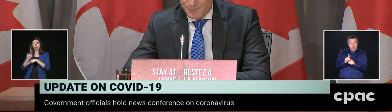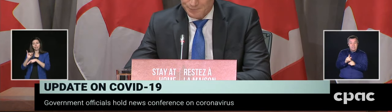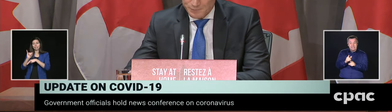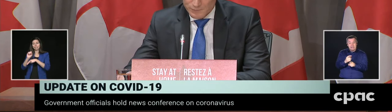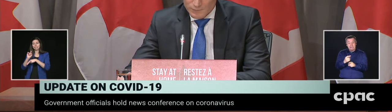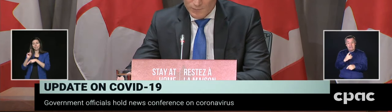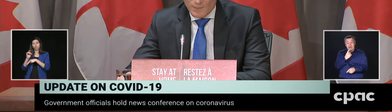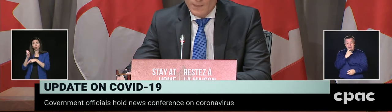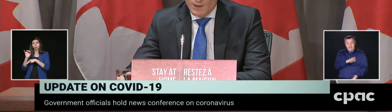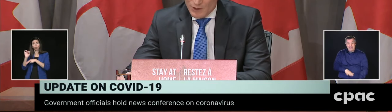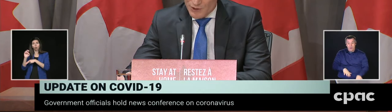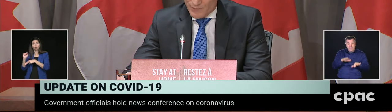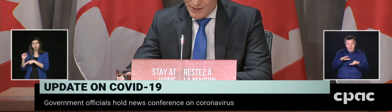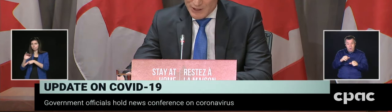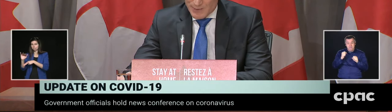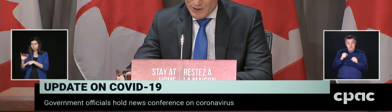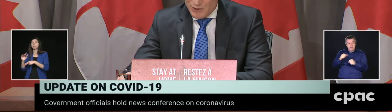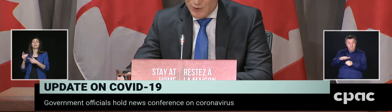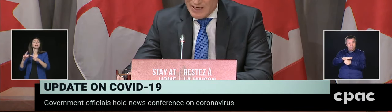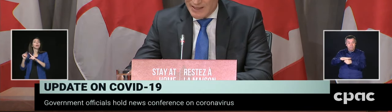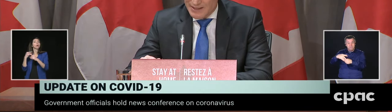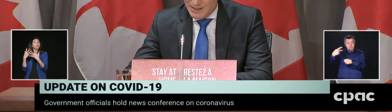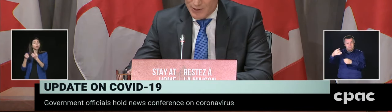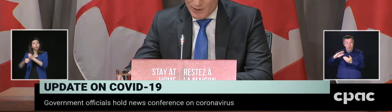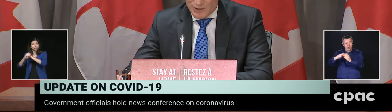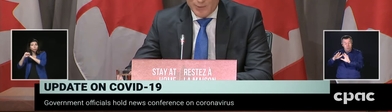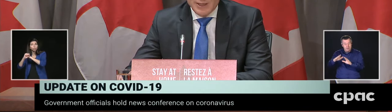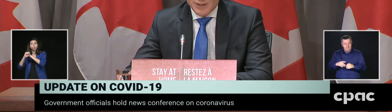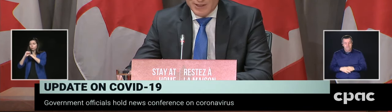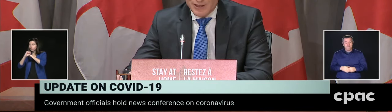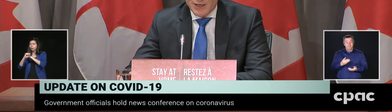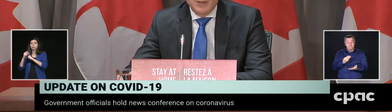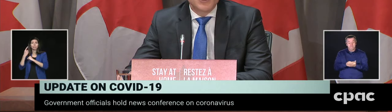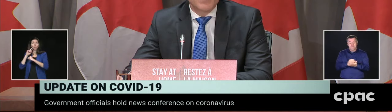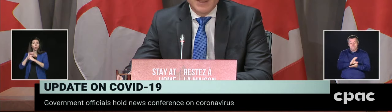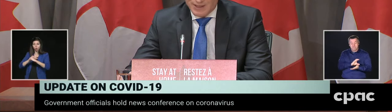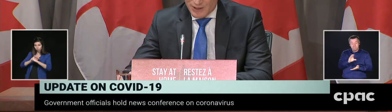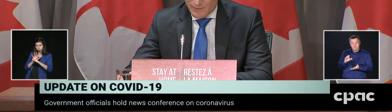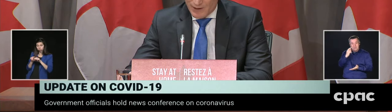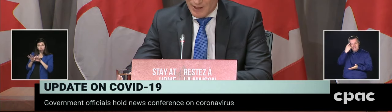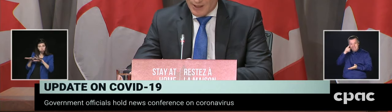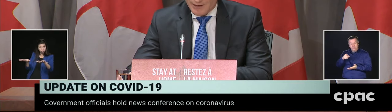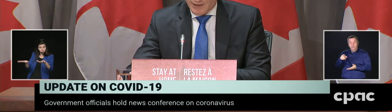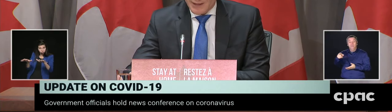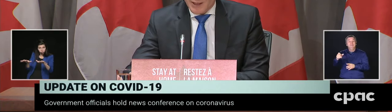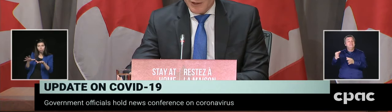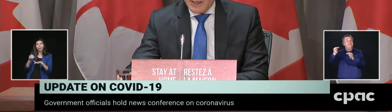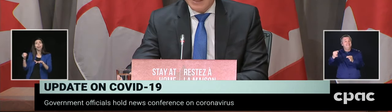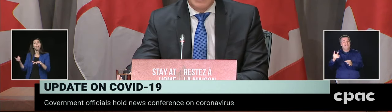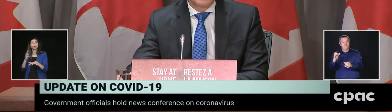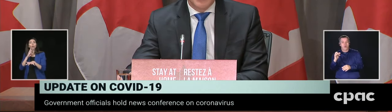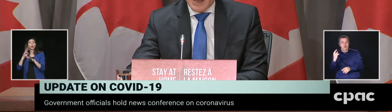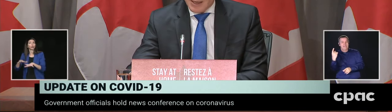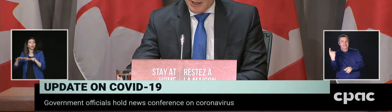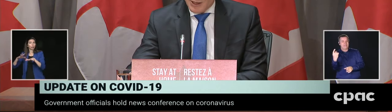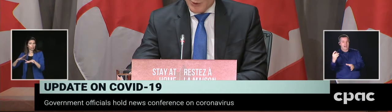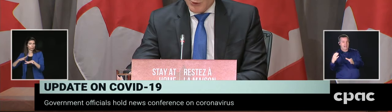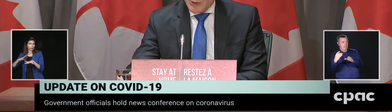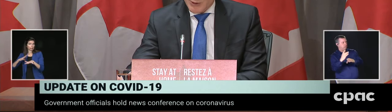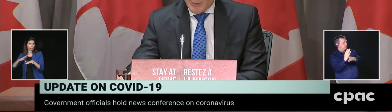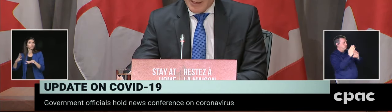communauté. Ce financement soutient la décision qu'ils ont prise de s'isoler du COVID-19 dans des camps de chasse